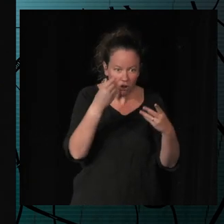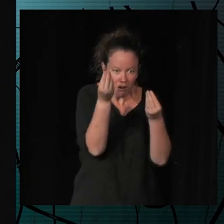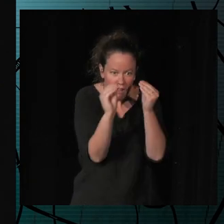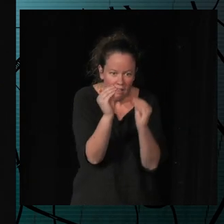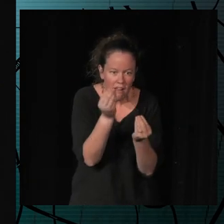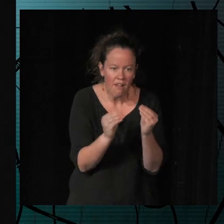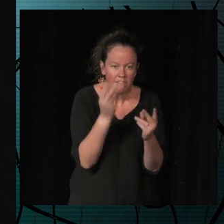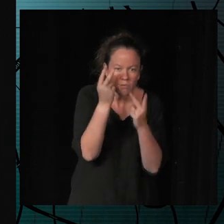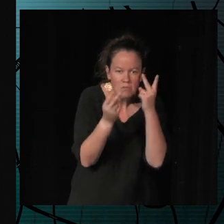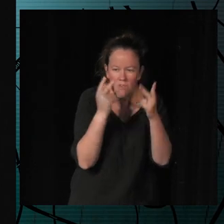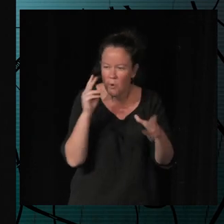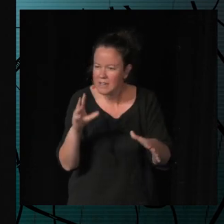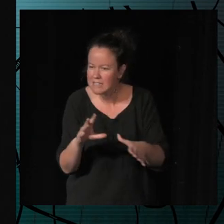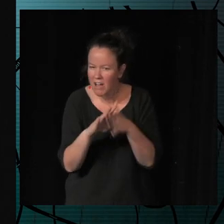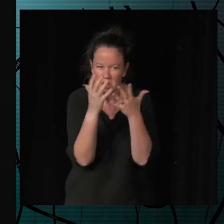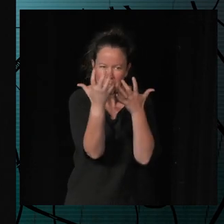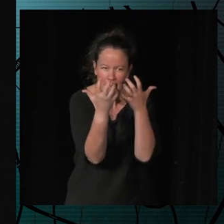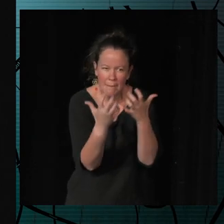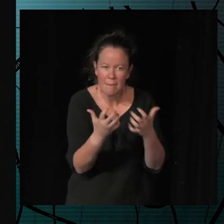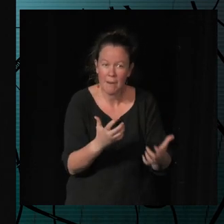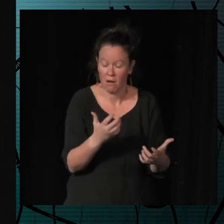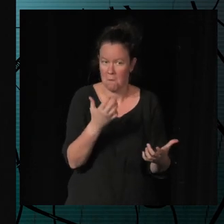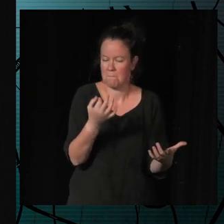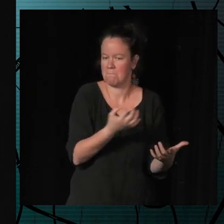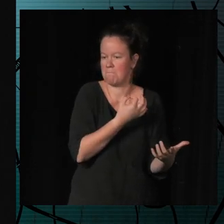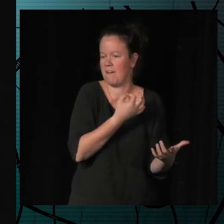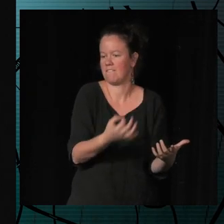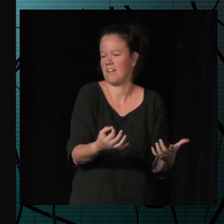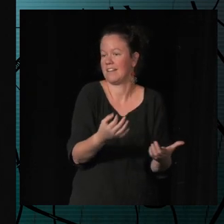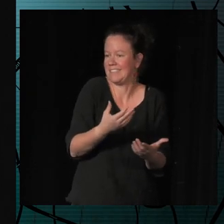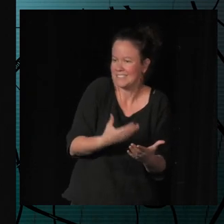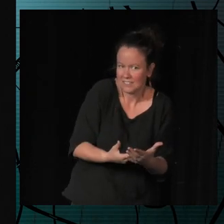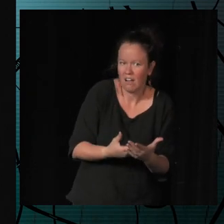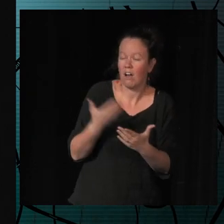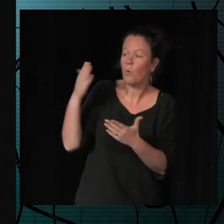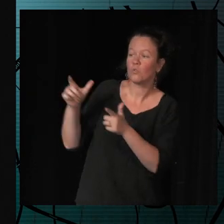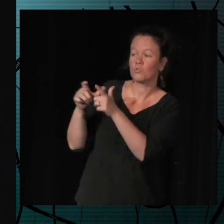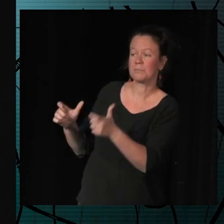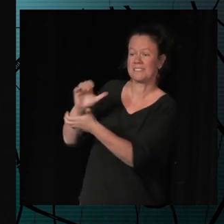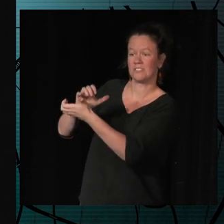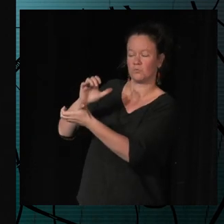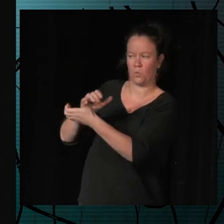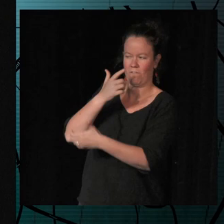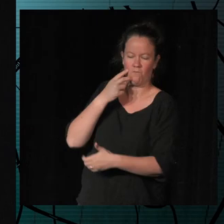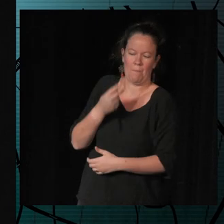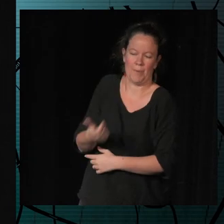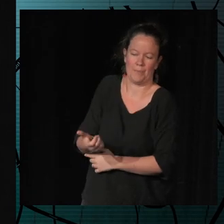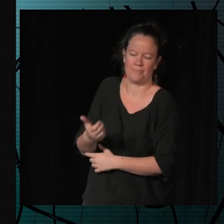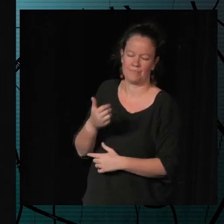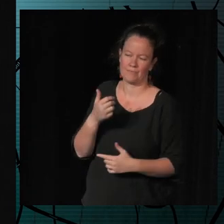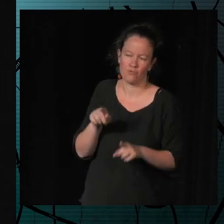plastiquement impeccable et là par contre c'est quelque chose que on retrouve dans très peu de studios il y avait des choses moi ça me fait penser par